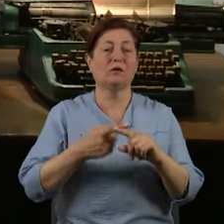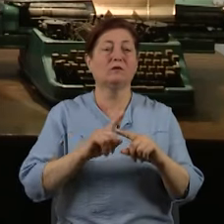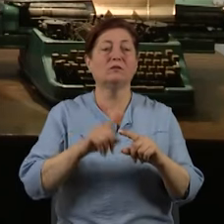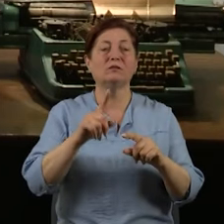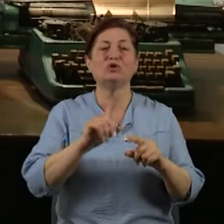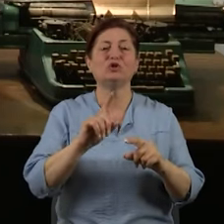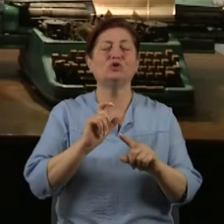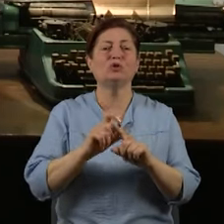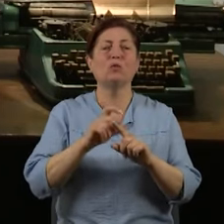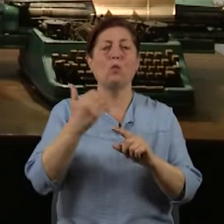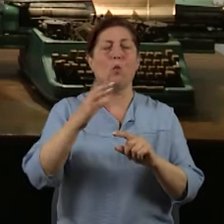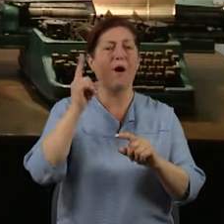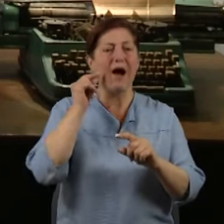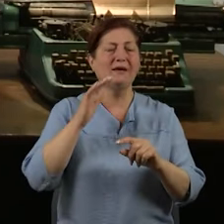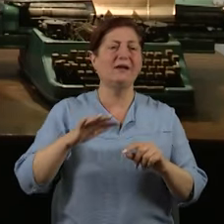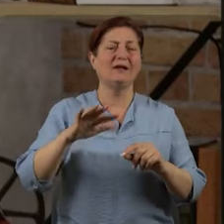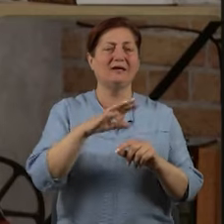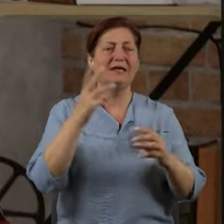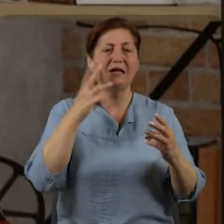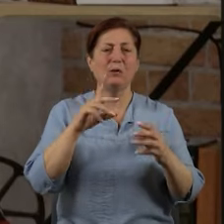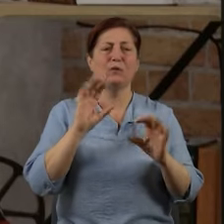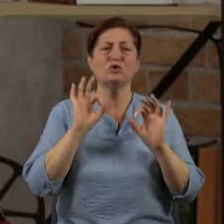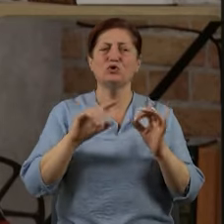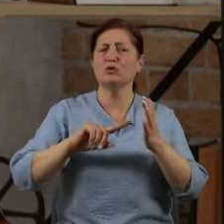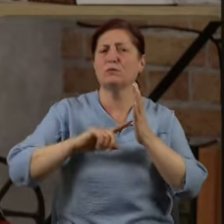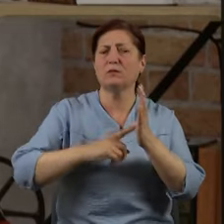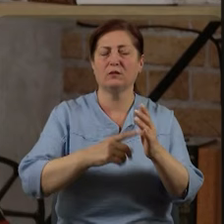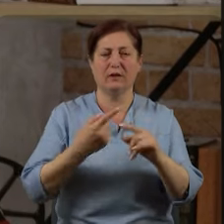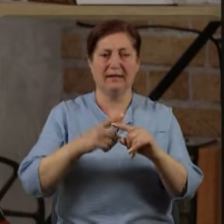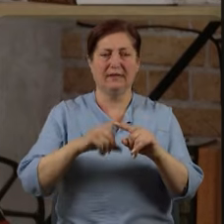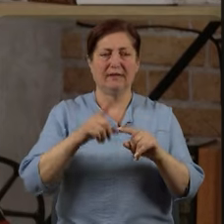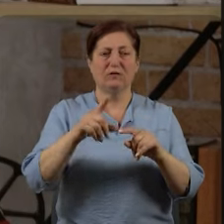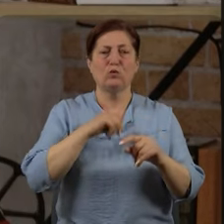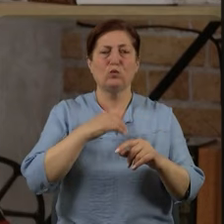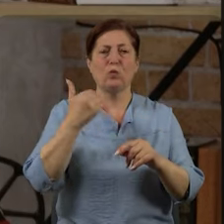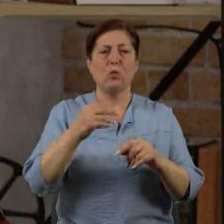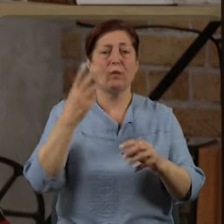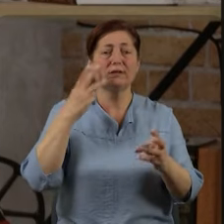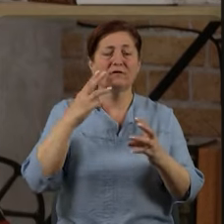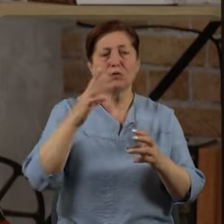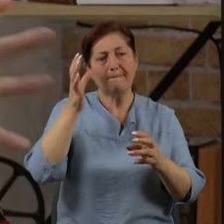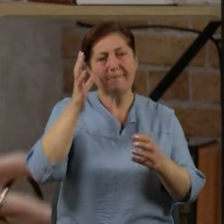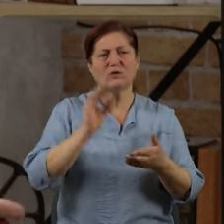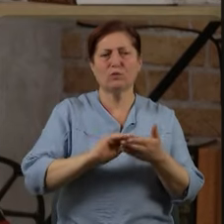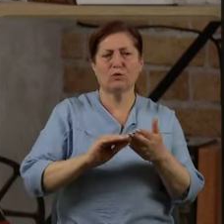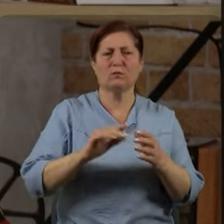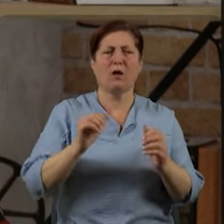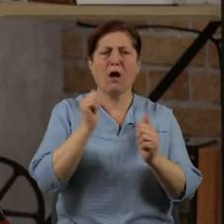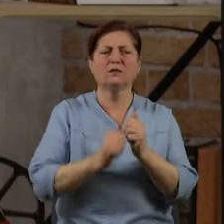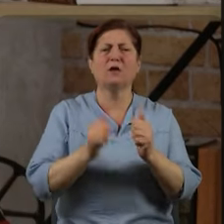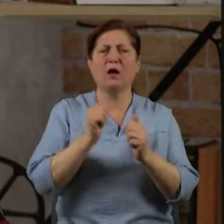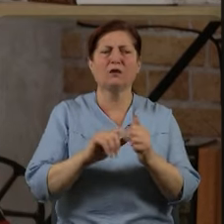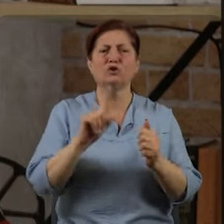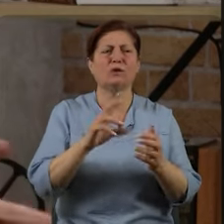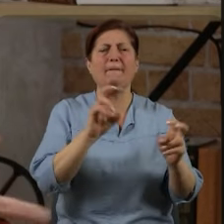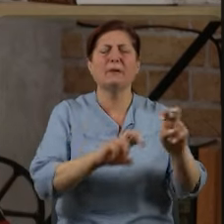մայր կապը շատ շեշտում, որտեղ մենք այլ դեպքերում, այլ պարագաներում, երբ որ կարդանք բանաստեղծություն, անթա սիմվոլներ կփնտրենք, հա,